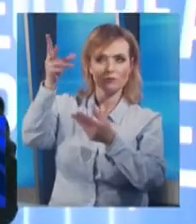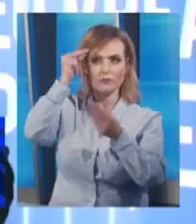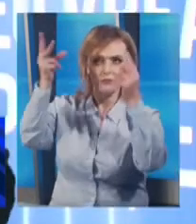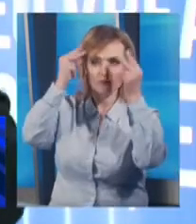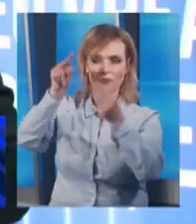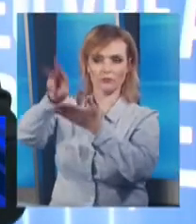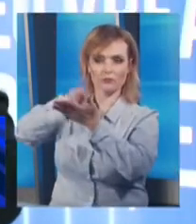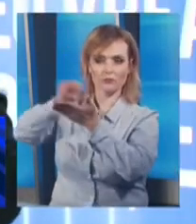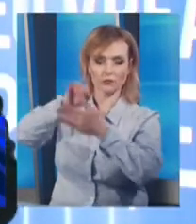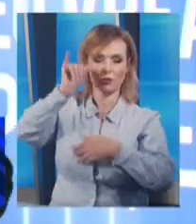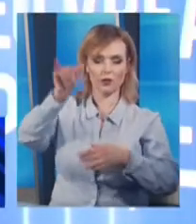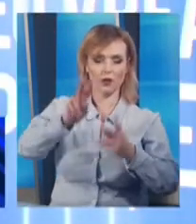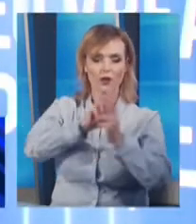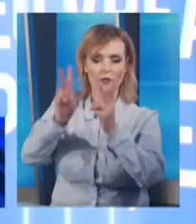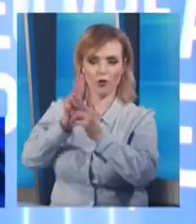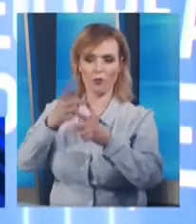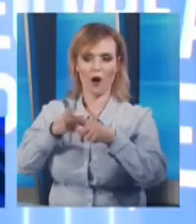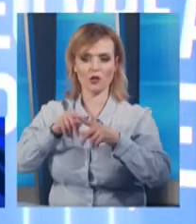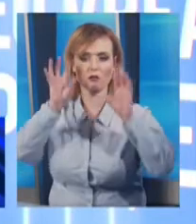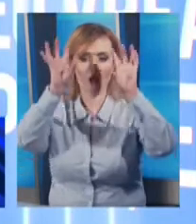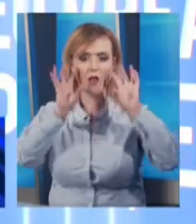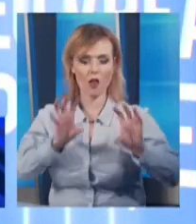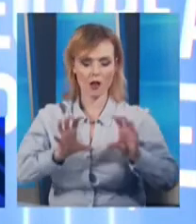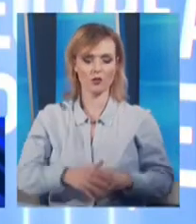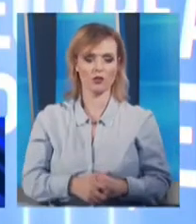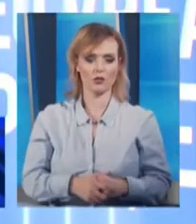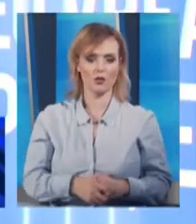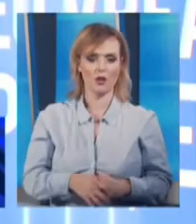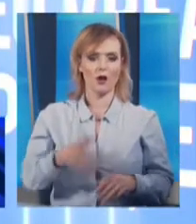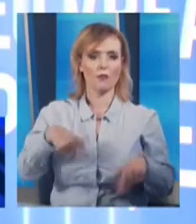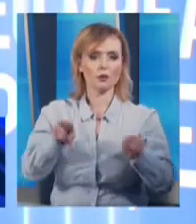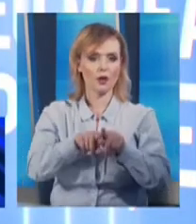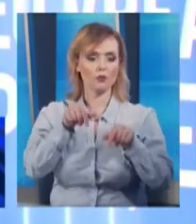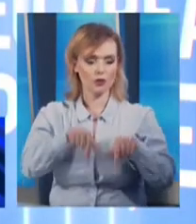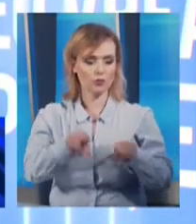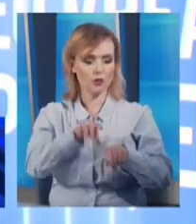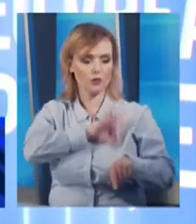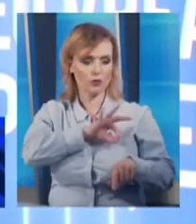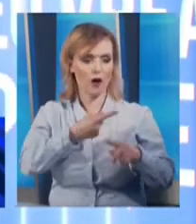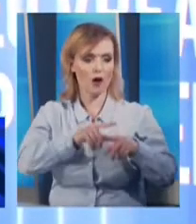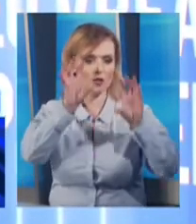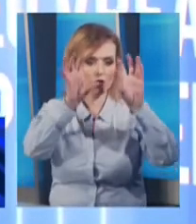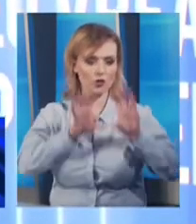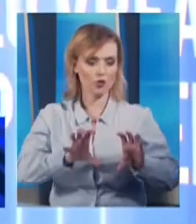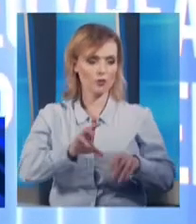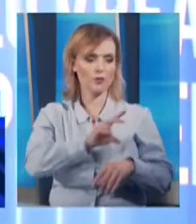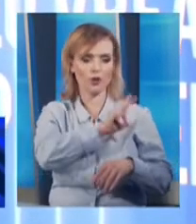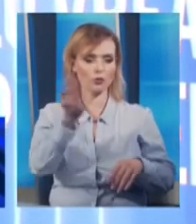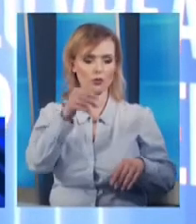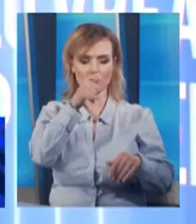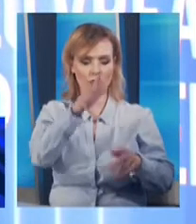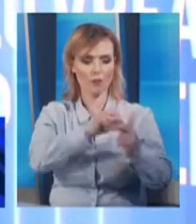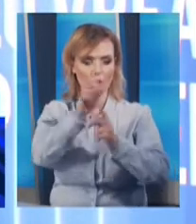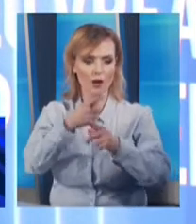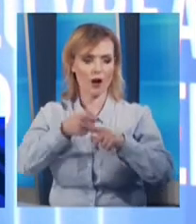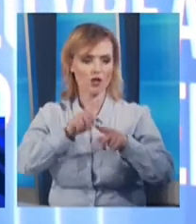implementate aceste legi, vom face așa încât nimeni să nu mai intervină în actul de justiție, pentru că vom